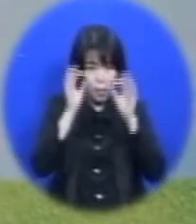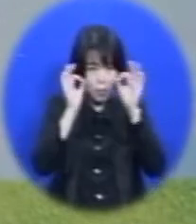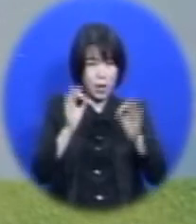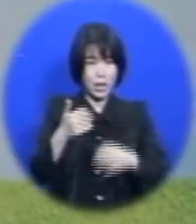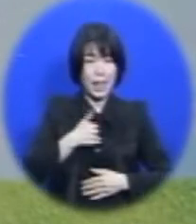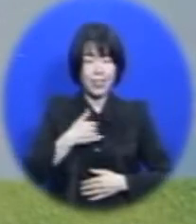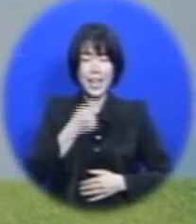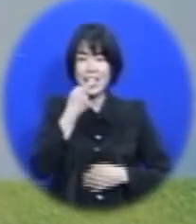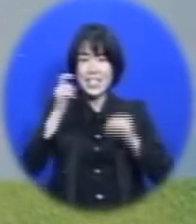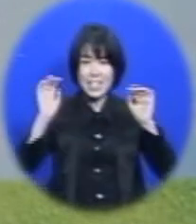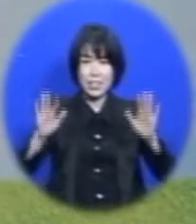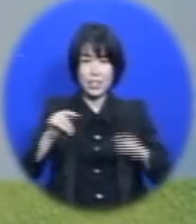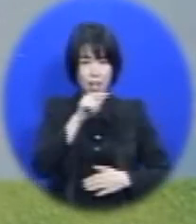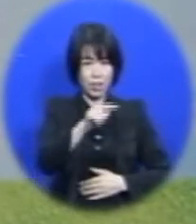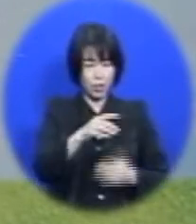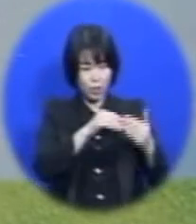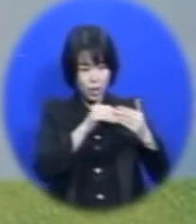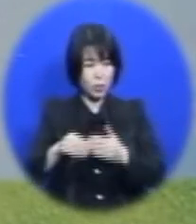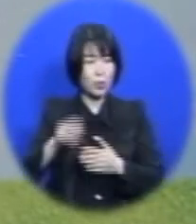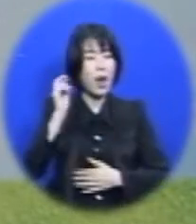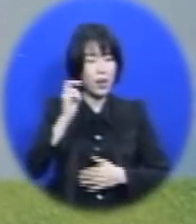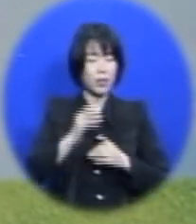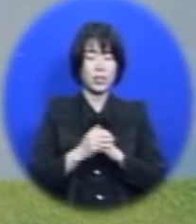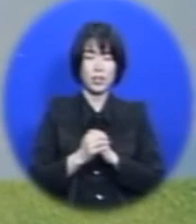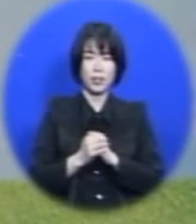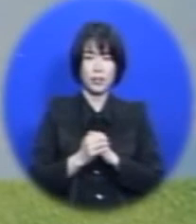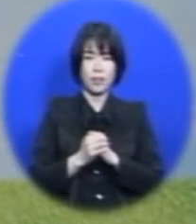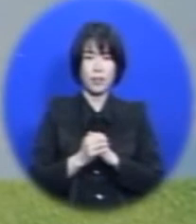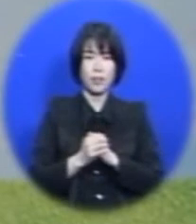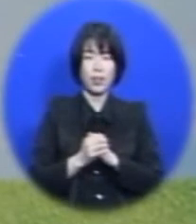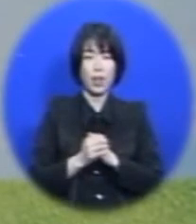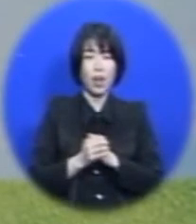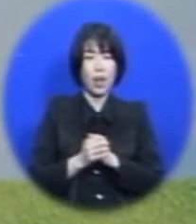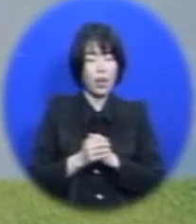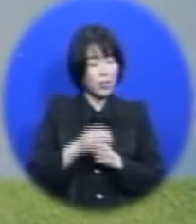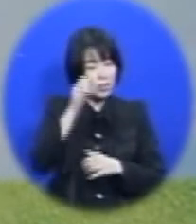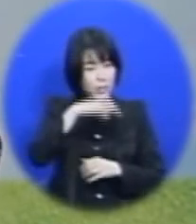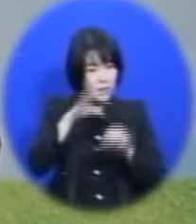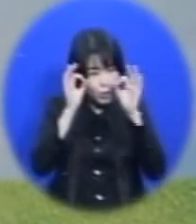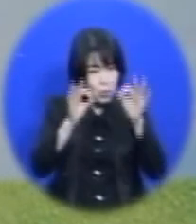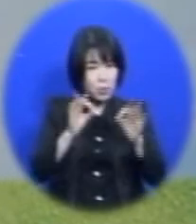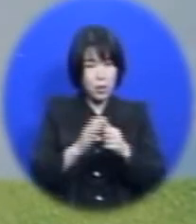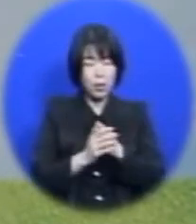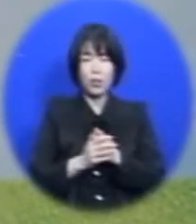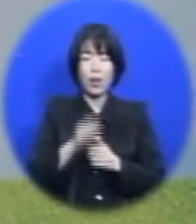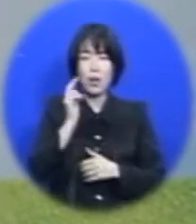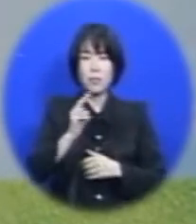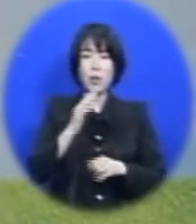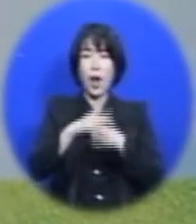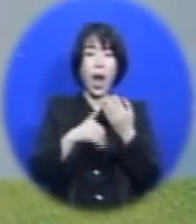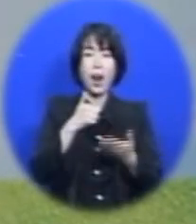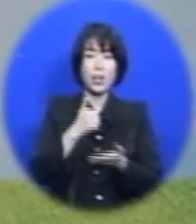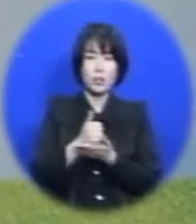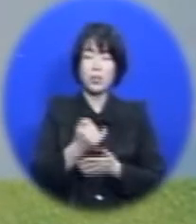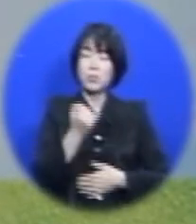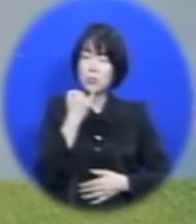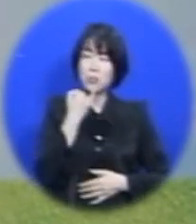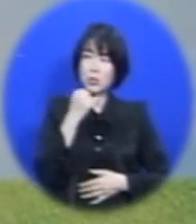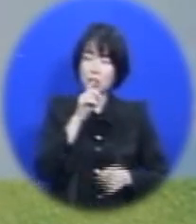나의 천사가 너를 인도할 것이다. 자, 얼핏 들으면 아주 하나님이 괜찮은 말씀을